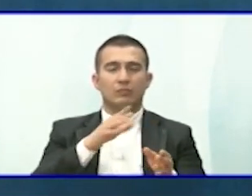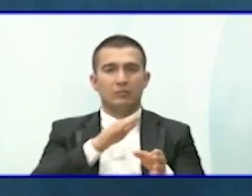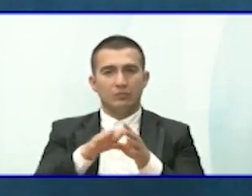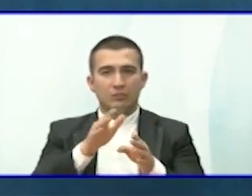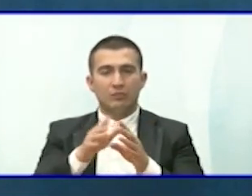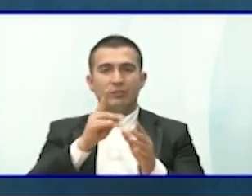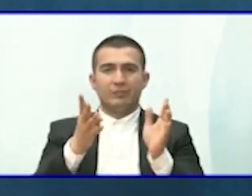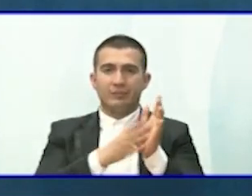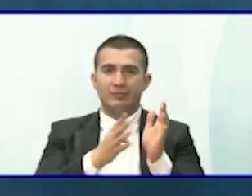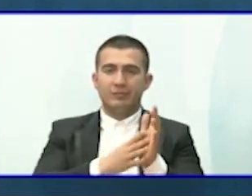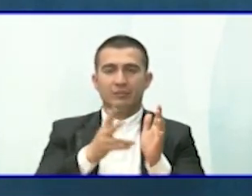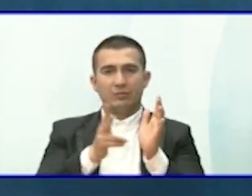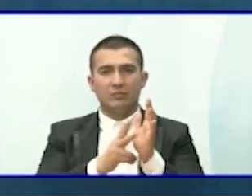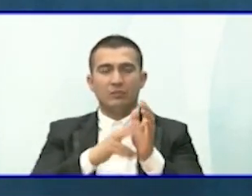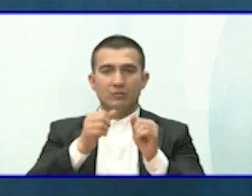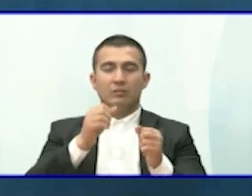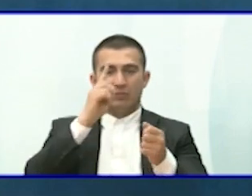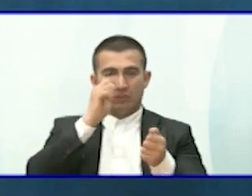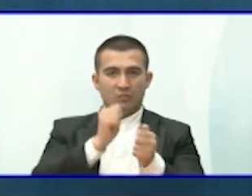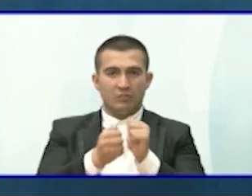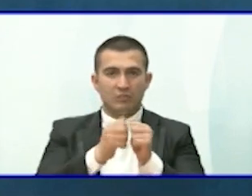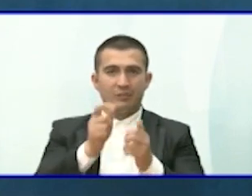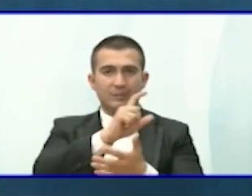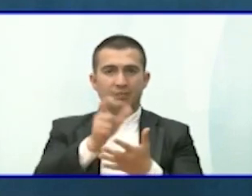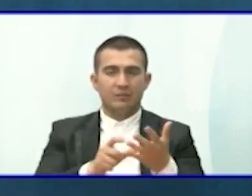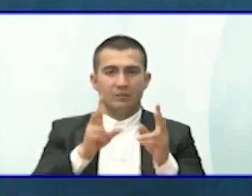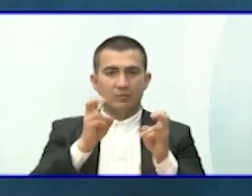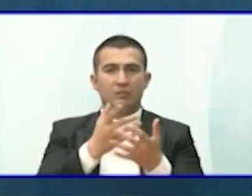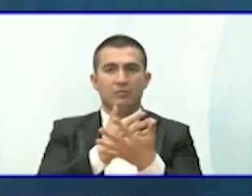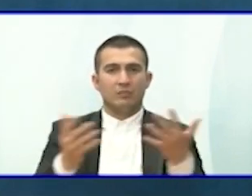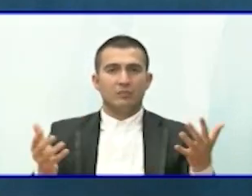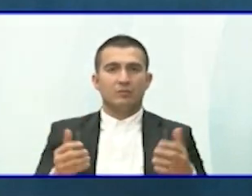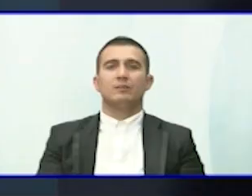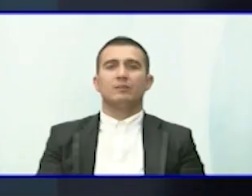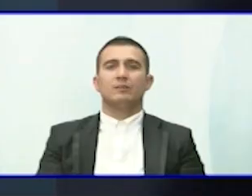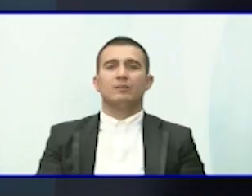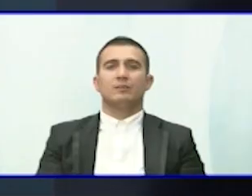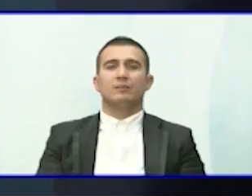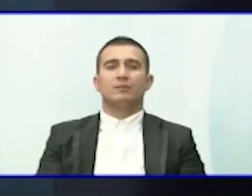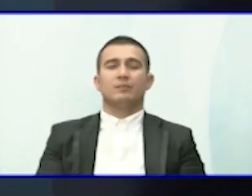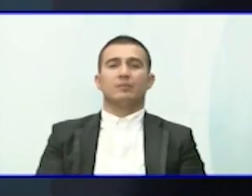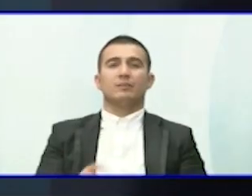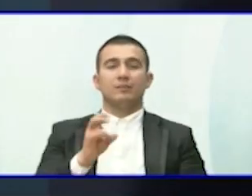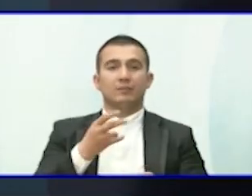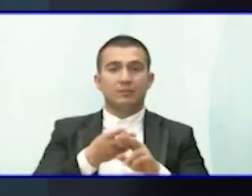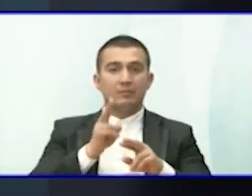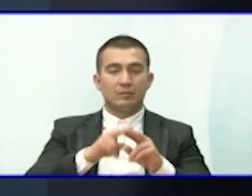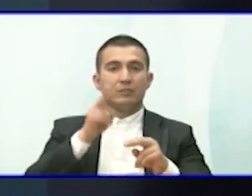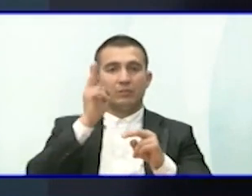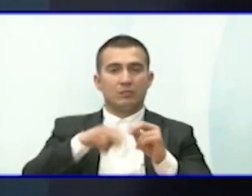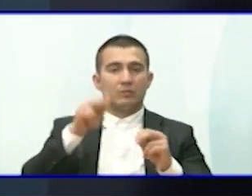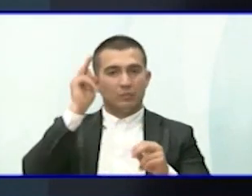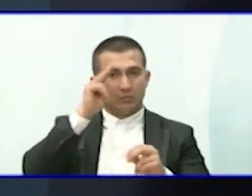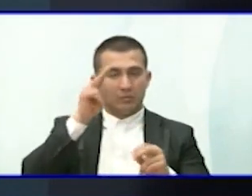упражнение 9 и выучить понравишься стихи и пословица на этом закончился